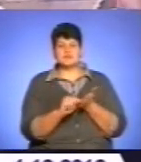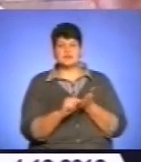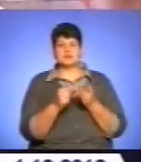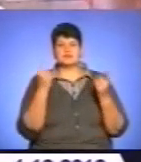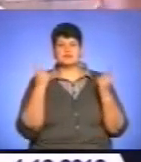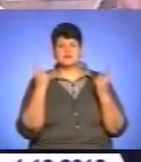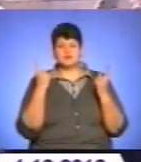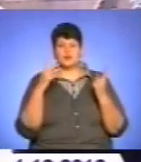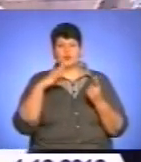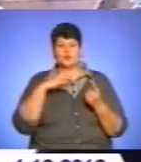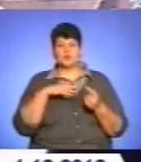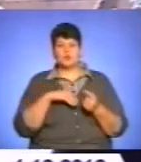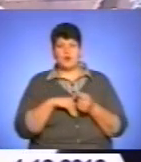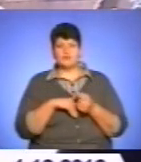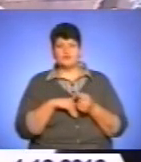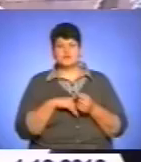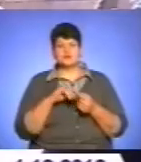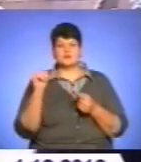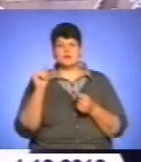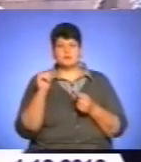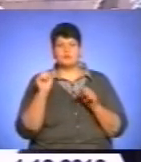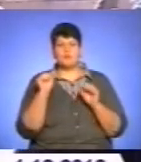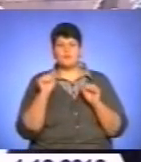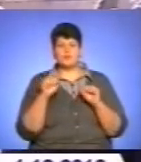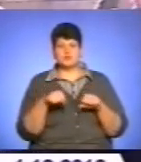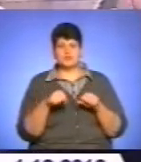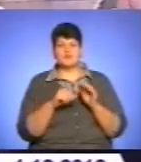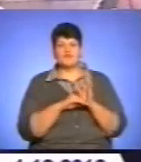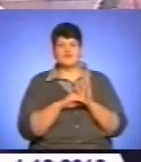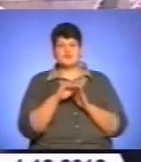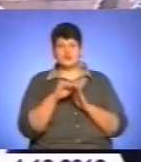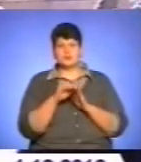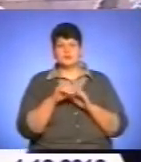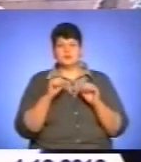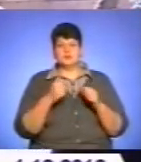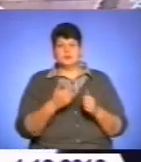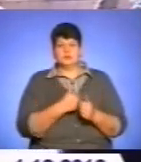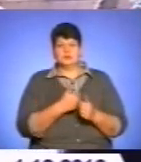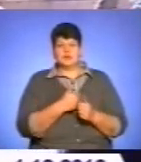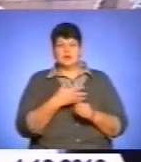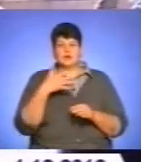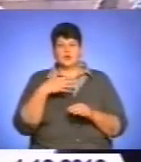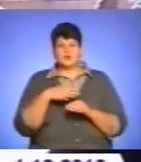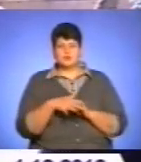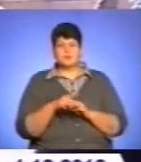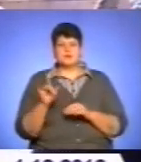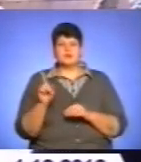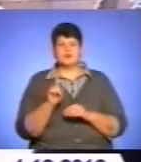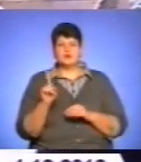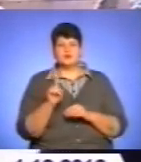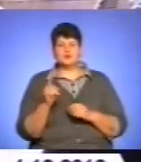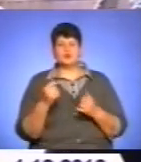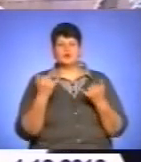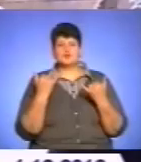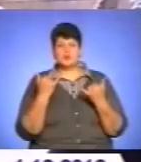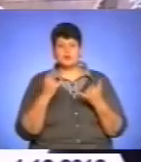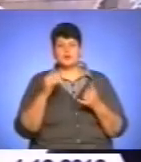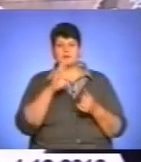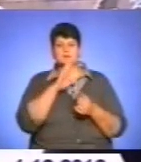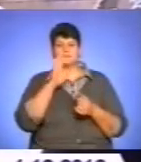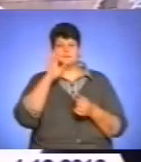високою духовністю і, можливо, так, з якимось таким високим натхненням розуміти, що саме сьогодні Пресвята